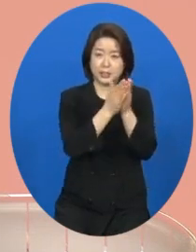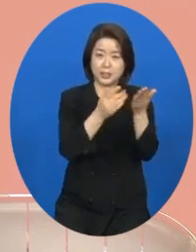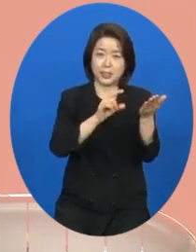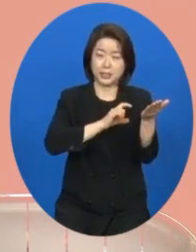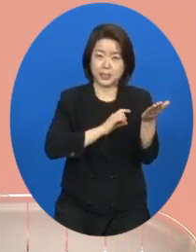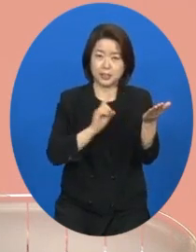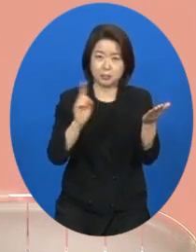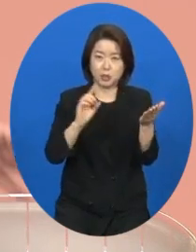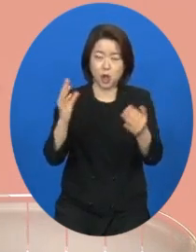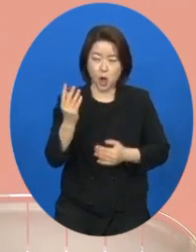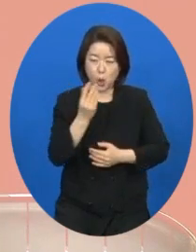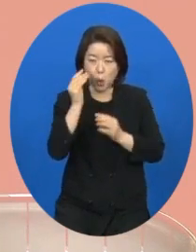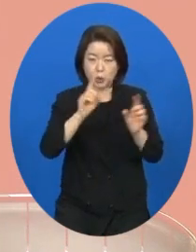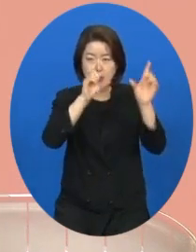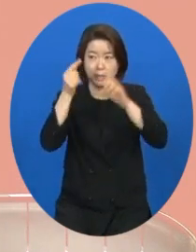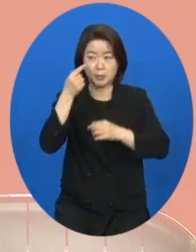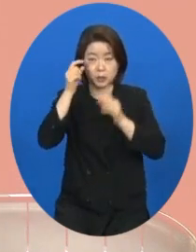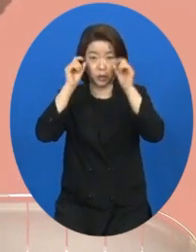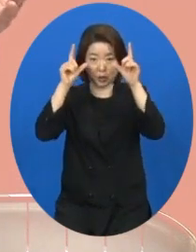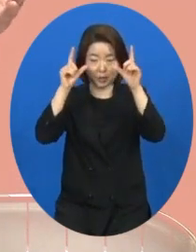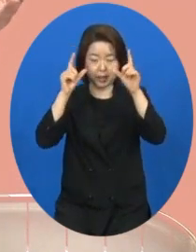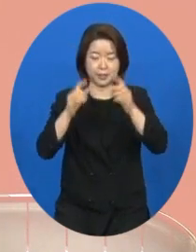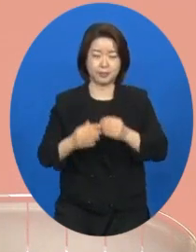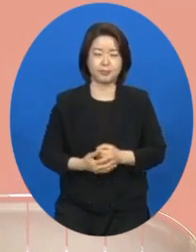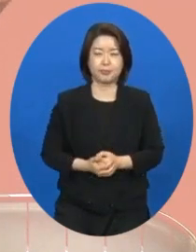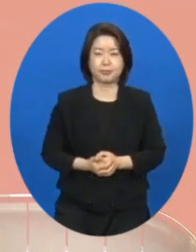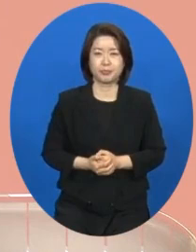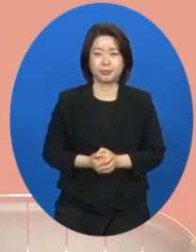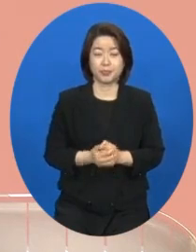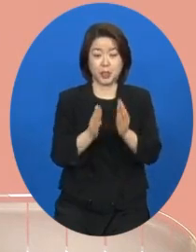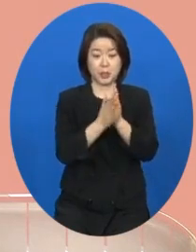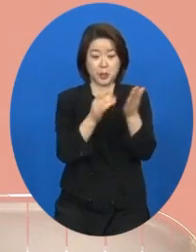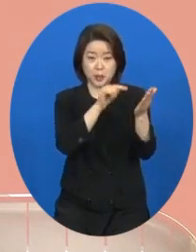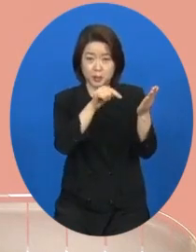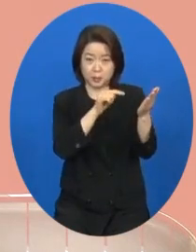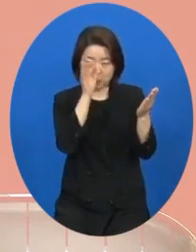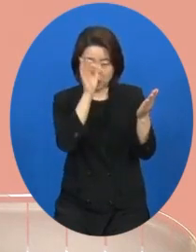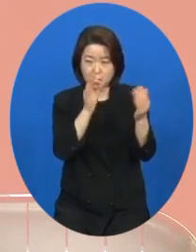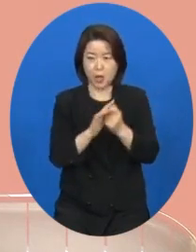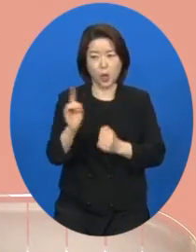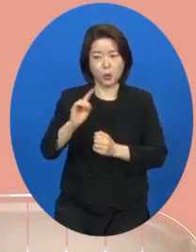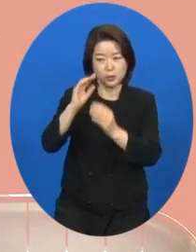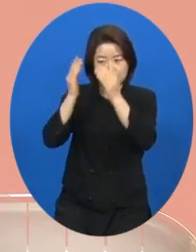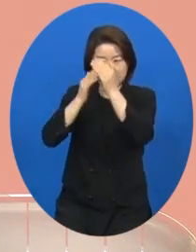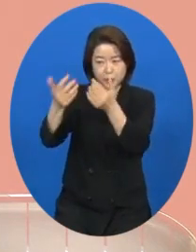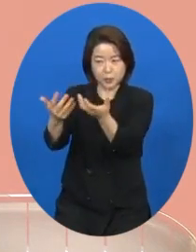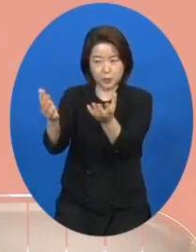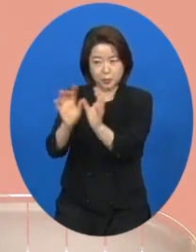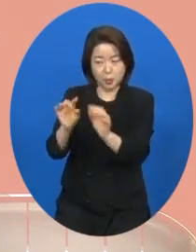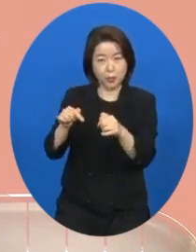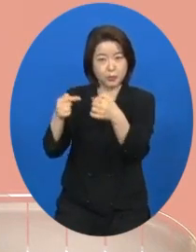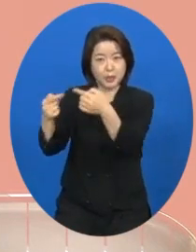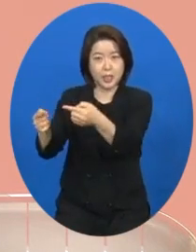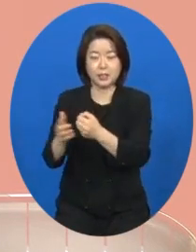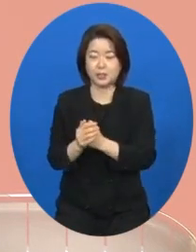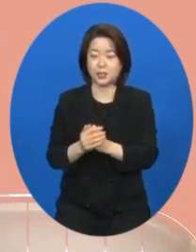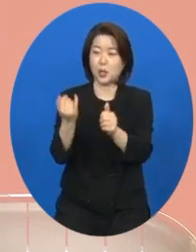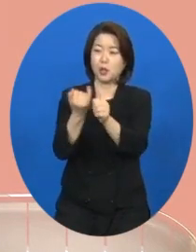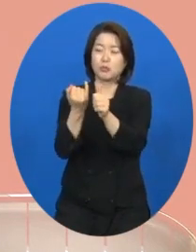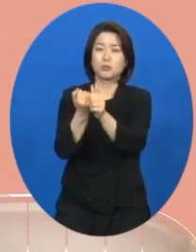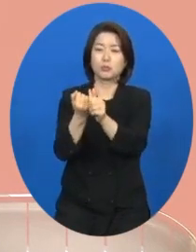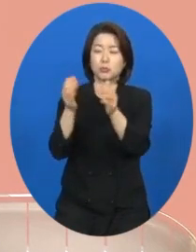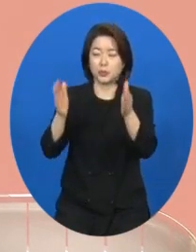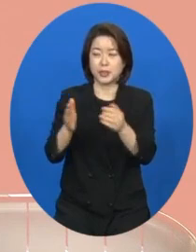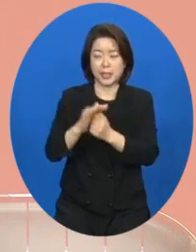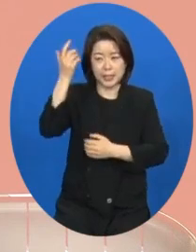책에 보니까 이분이 어느 성도의 모임에 가서 부부 사이에 영적인